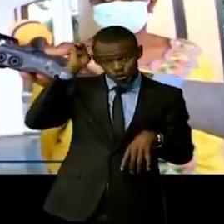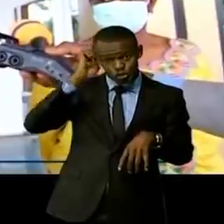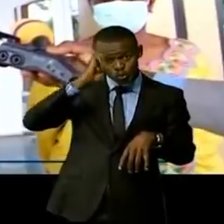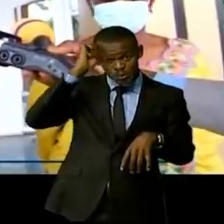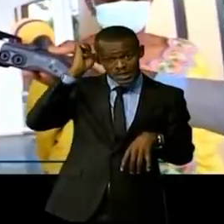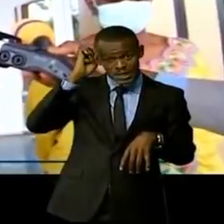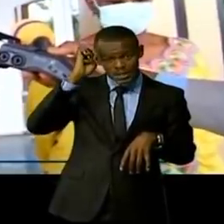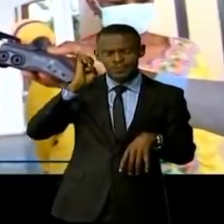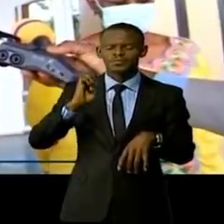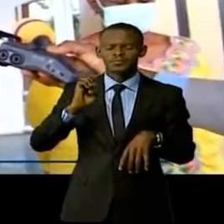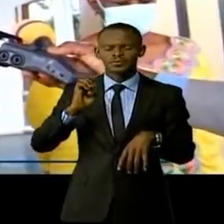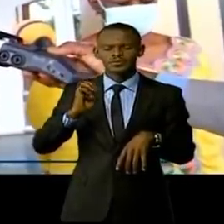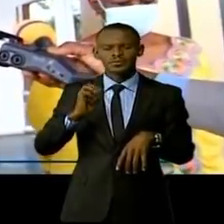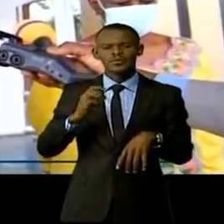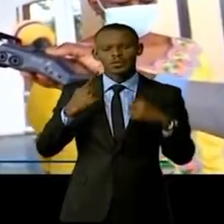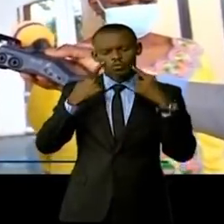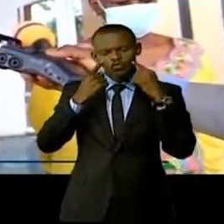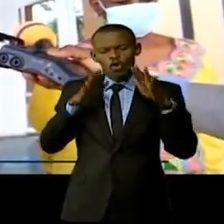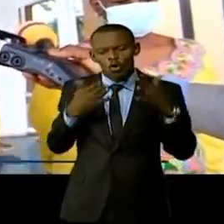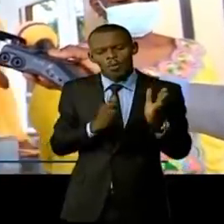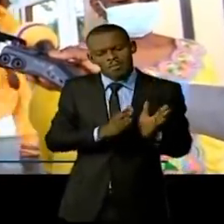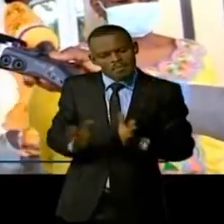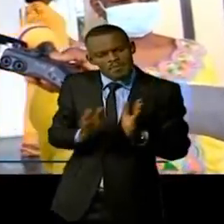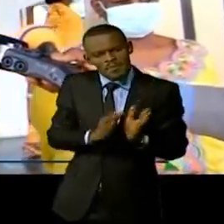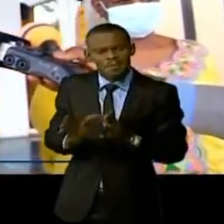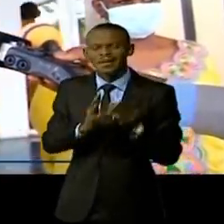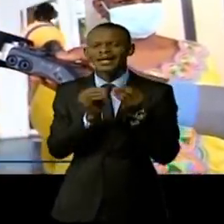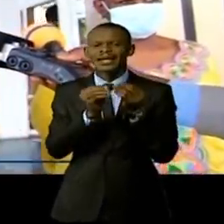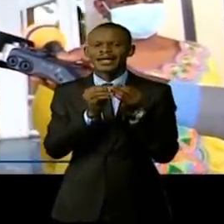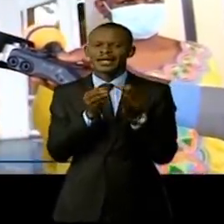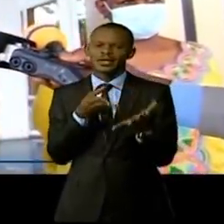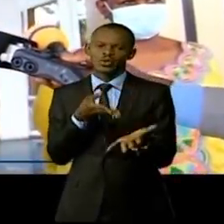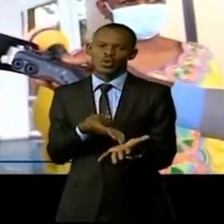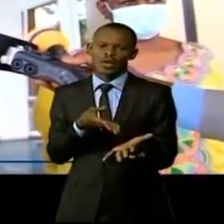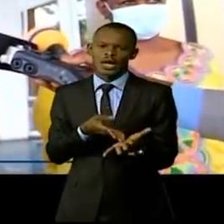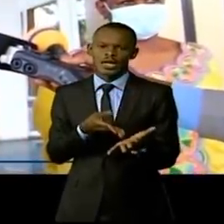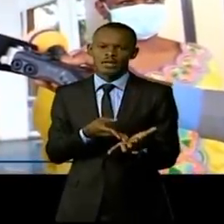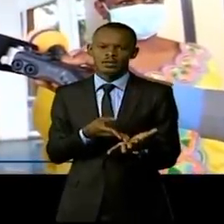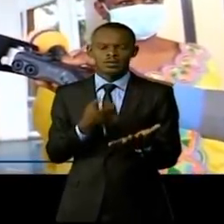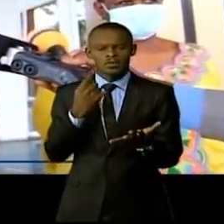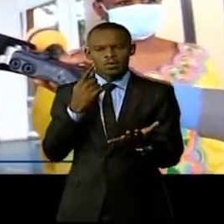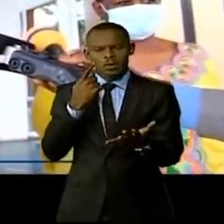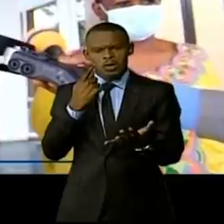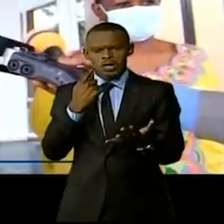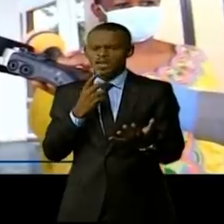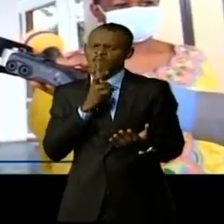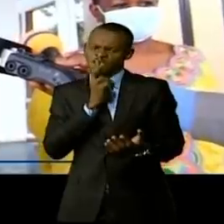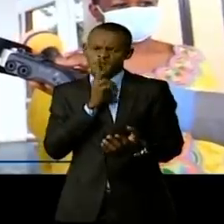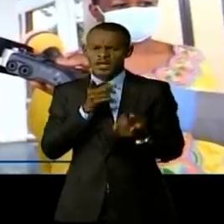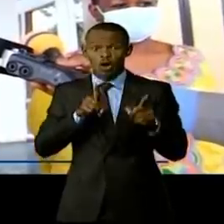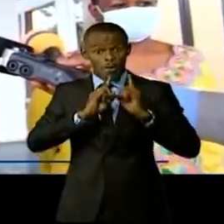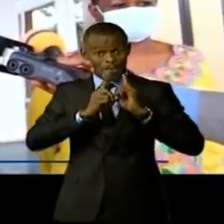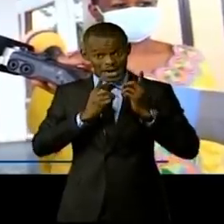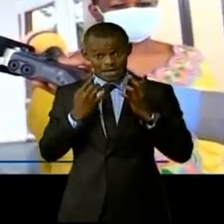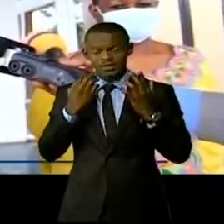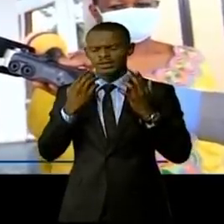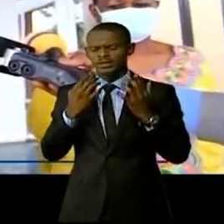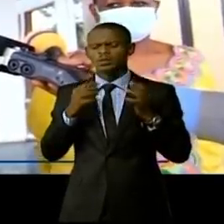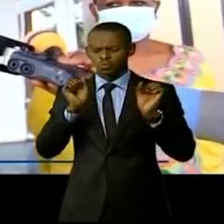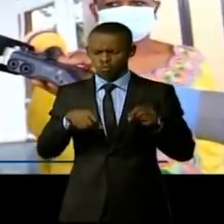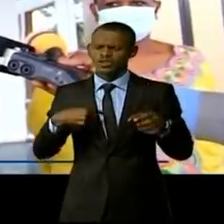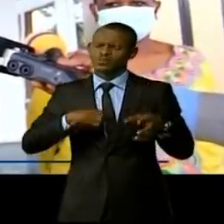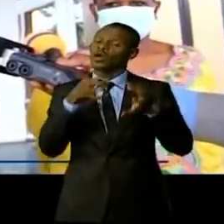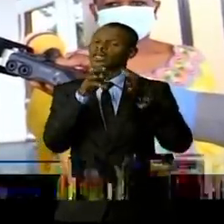pour mieux assurer les préparatifs de ce sommet. Et à ce stade, je pourrais assurer tout le monde